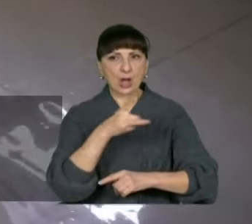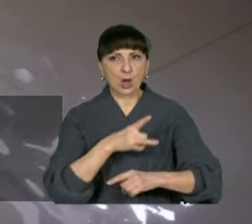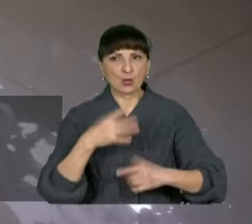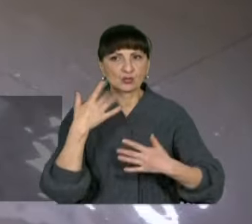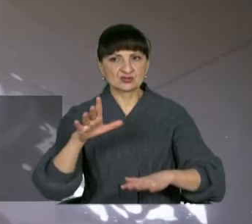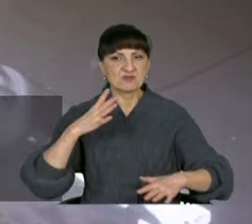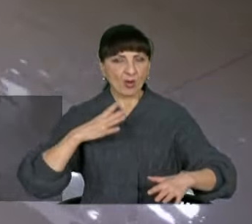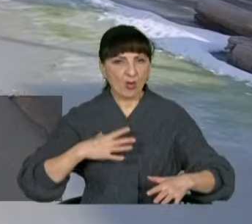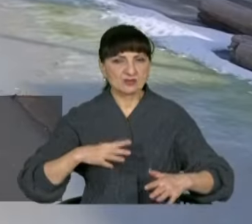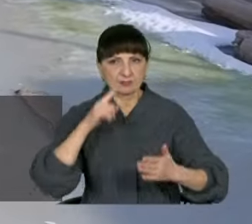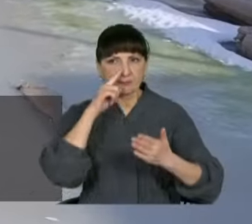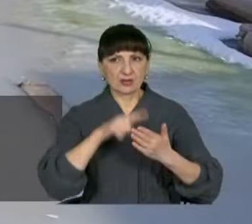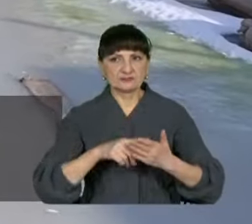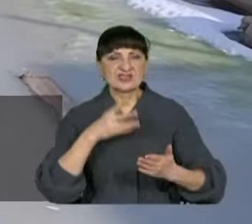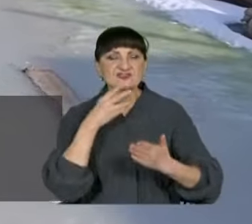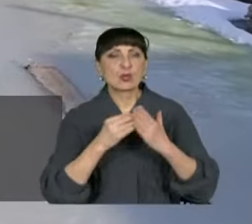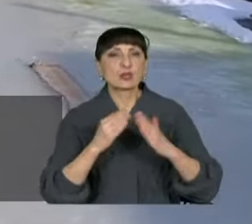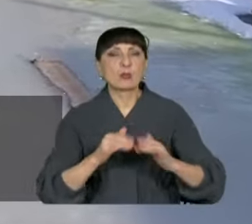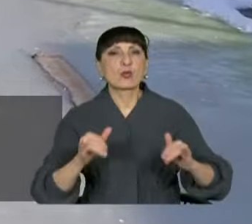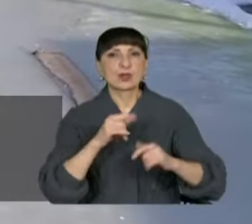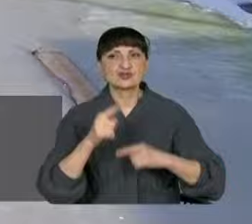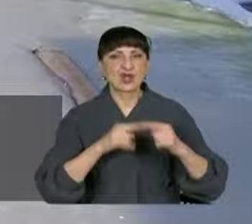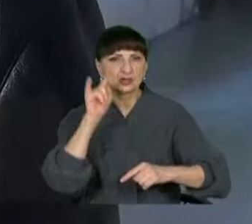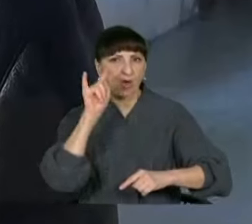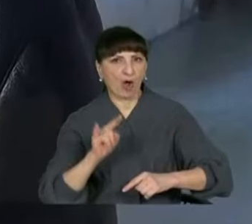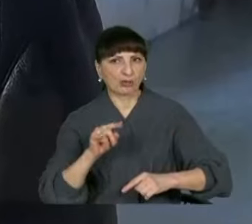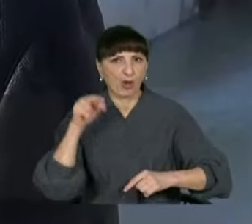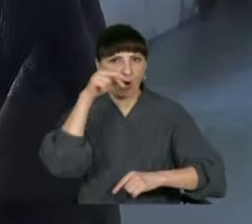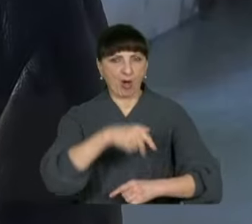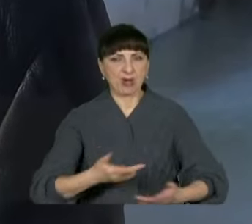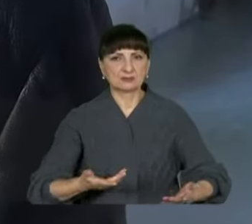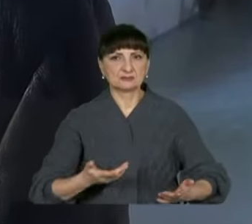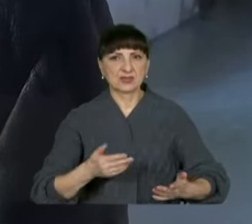вовсе приходится попадать в собственные квартиры через окна.